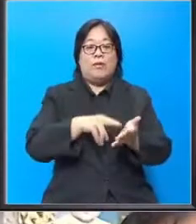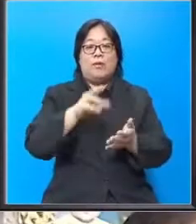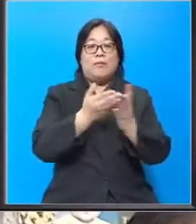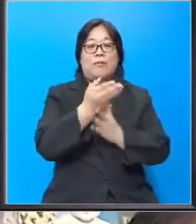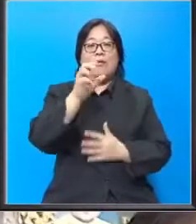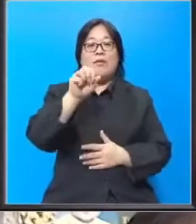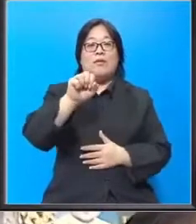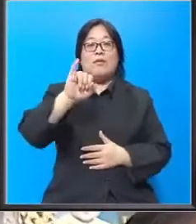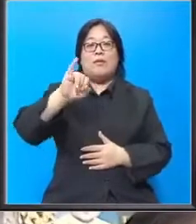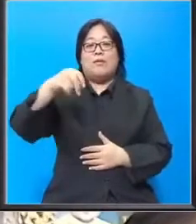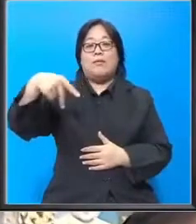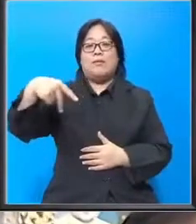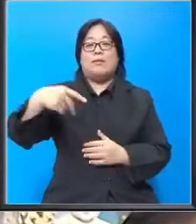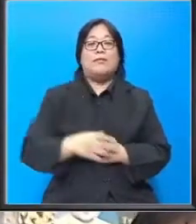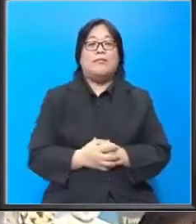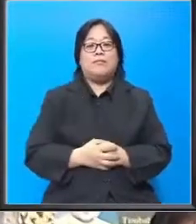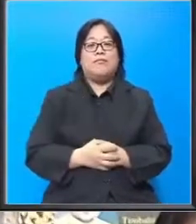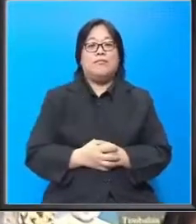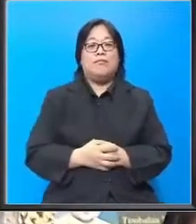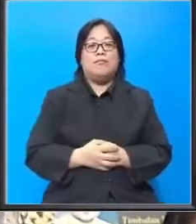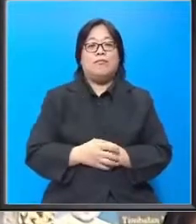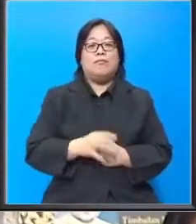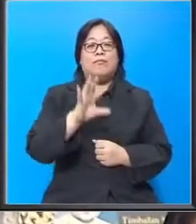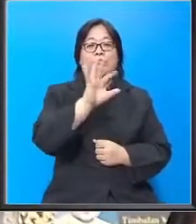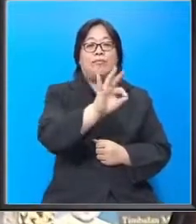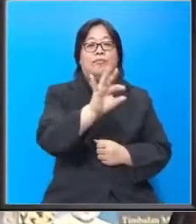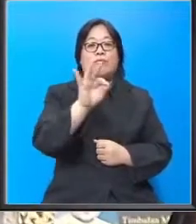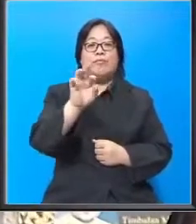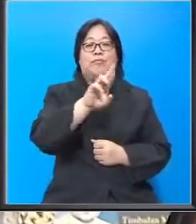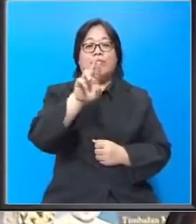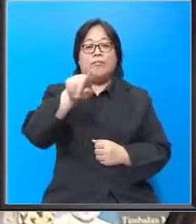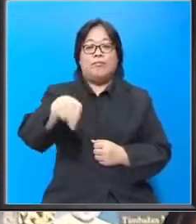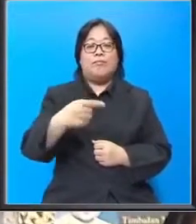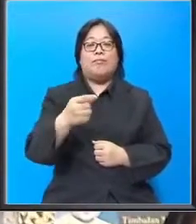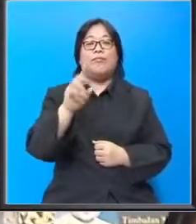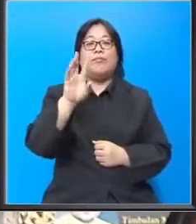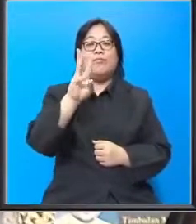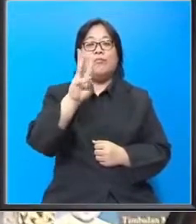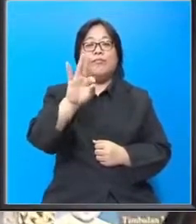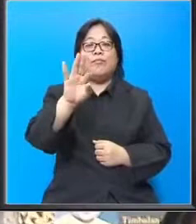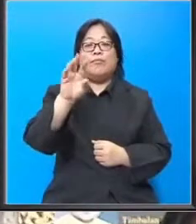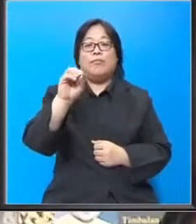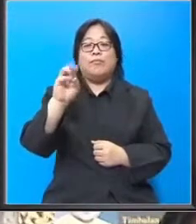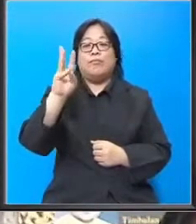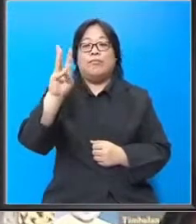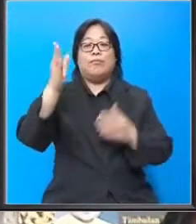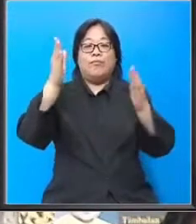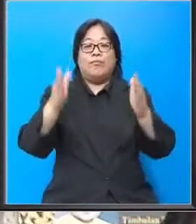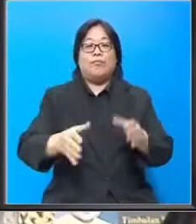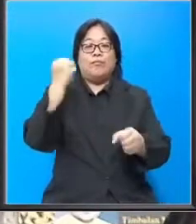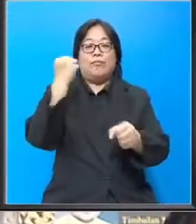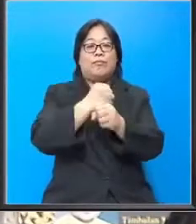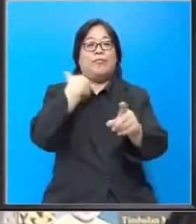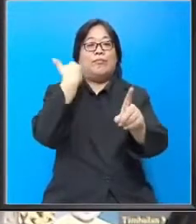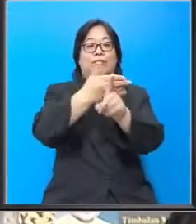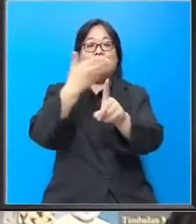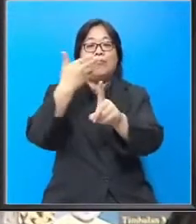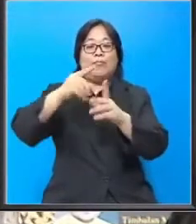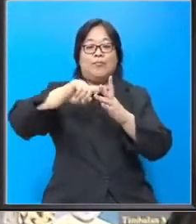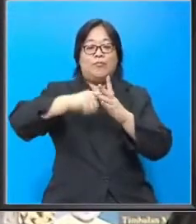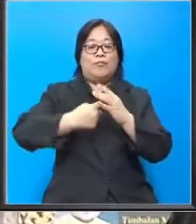sip seramai 99699 pekerja telah diberhentikan